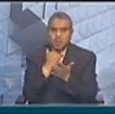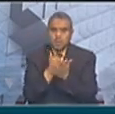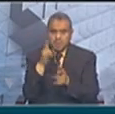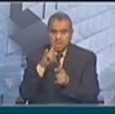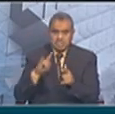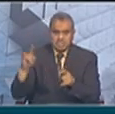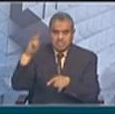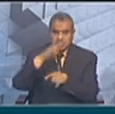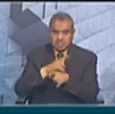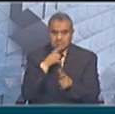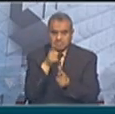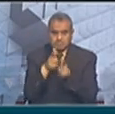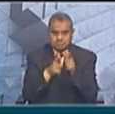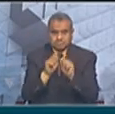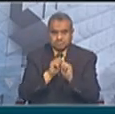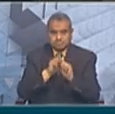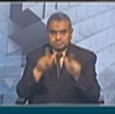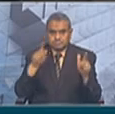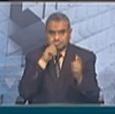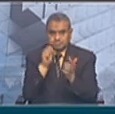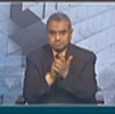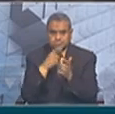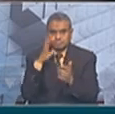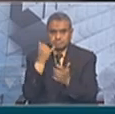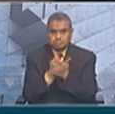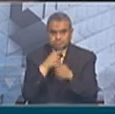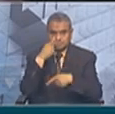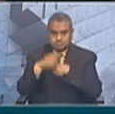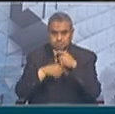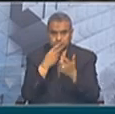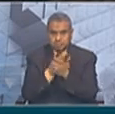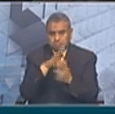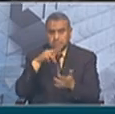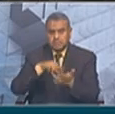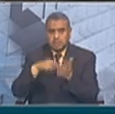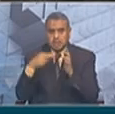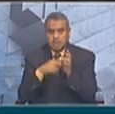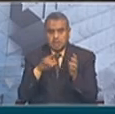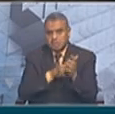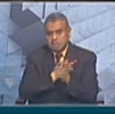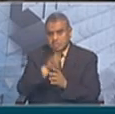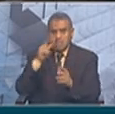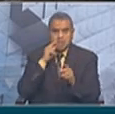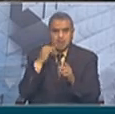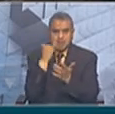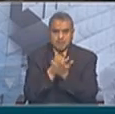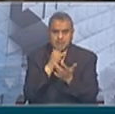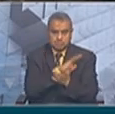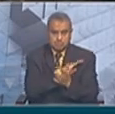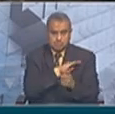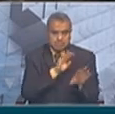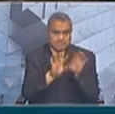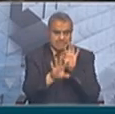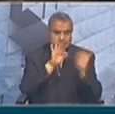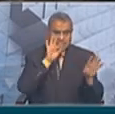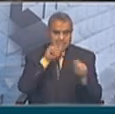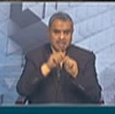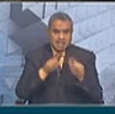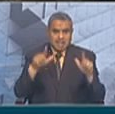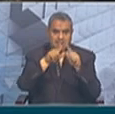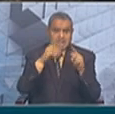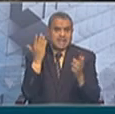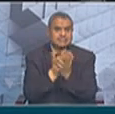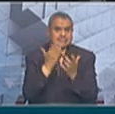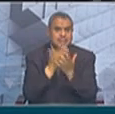الطائرة بعد اصطدامها بالأرض. الرئيس الأوكراني أعلن أنه سوف يشكل لجنة للتحقيق في ملابسات وأسباب